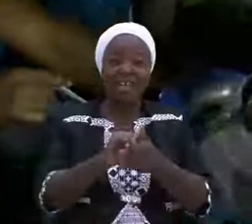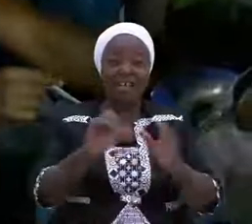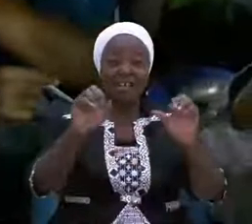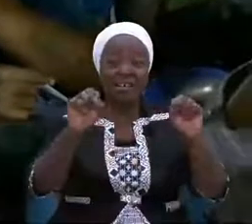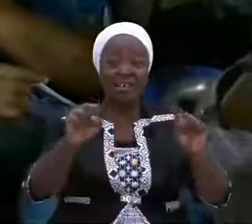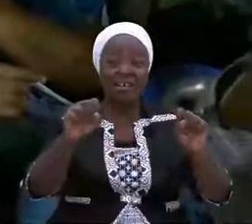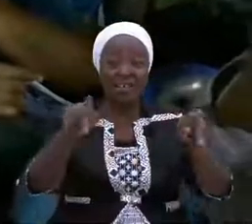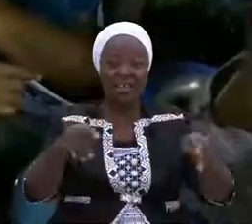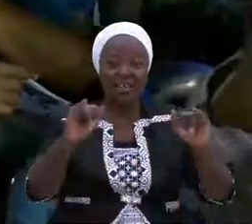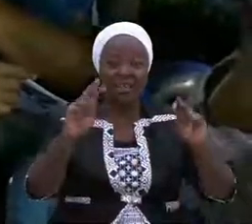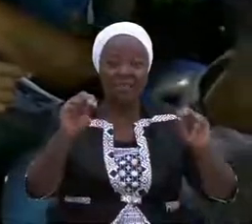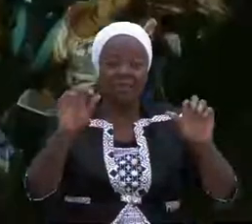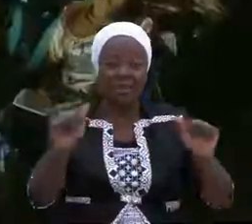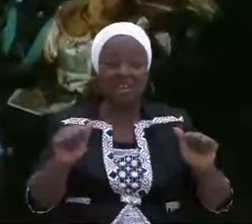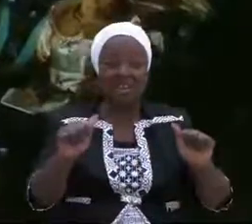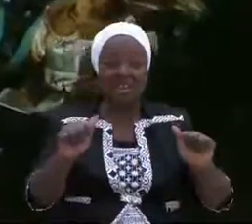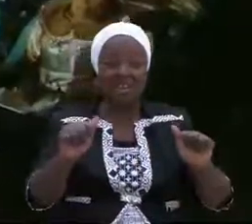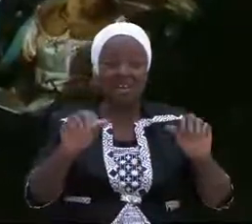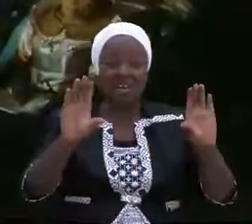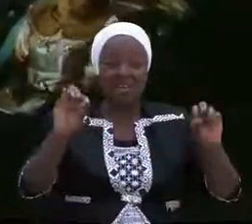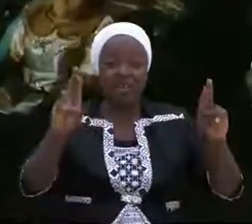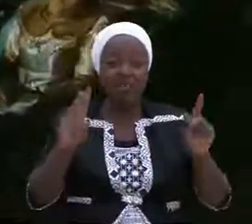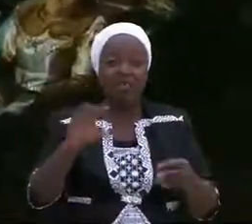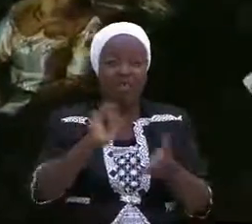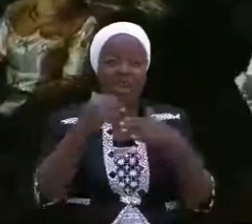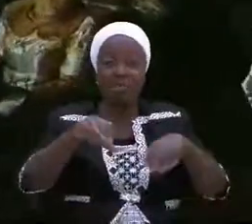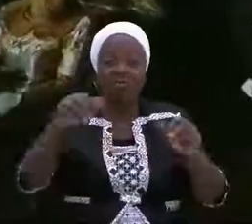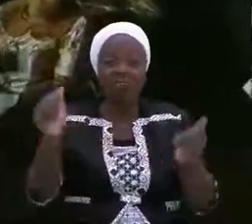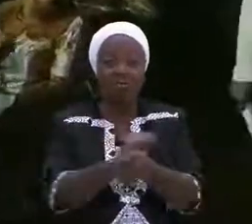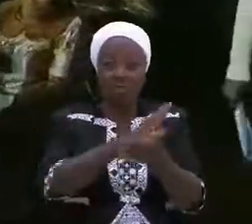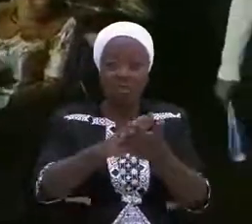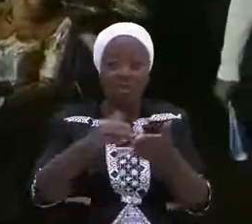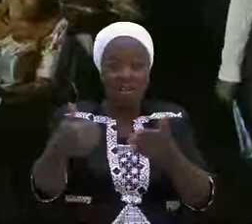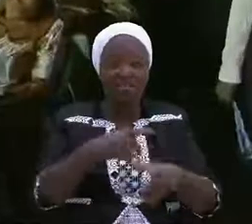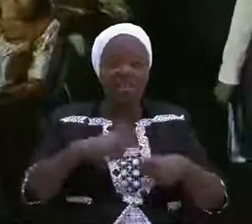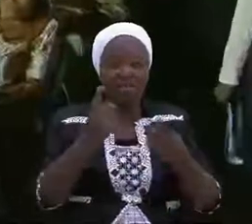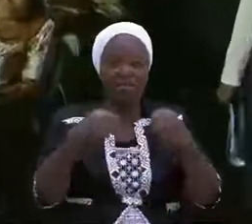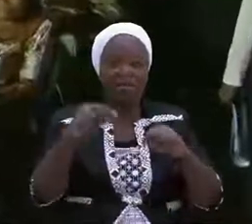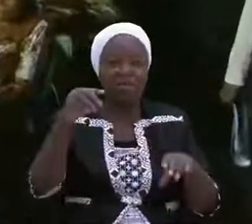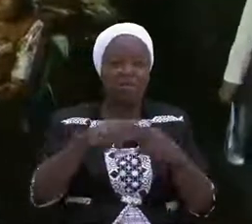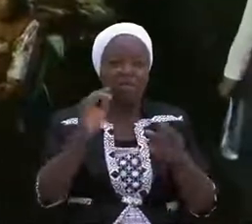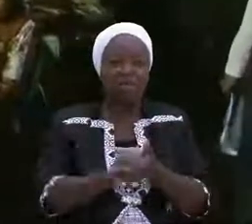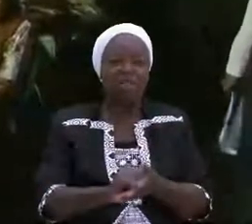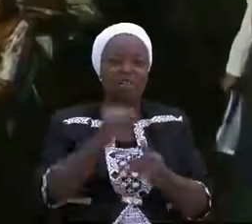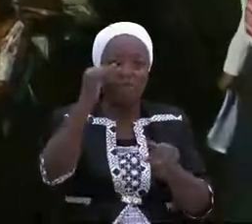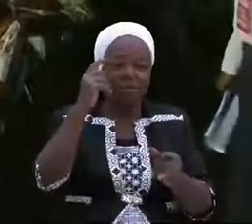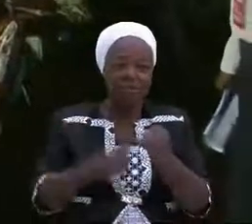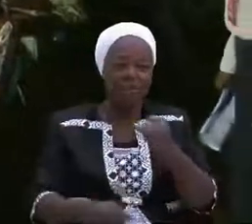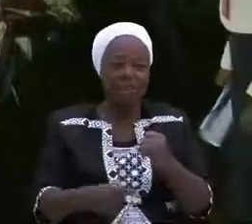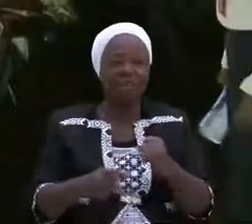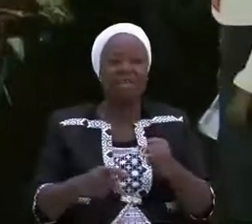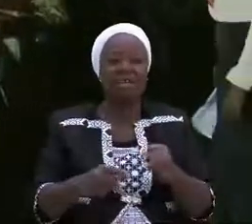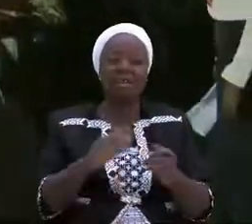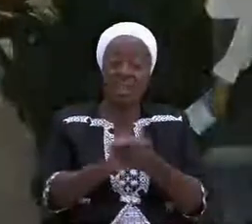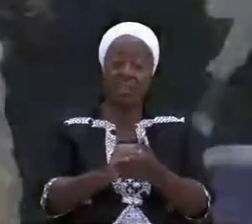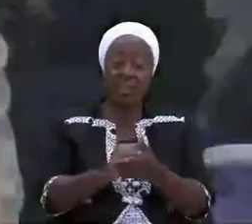corde, colonne vertébrale qui a été endommagée, une nouvelle vie viendra à cette colonne vertébrale. Et tout